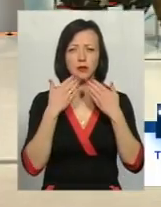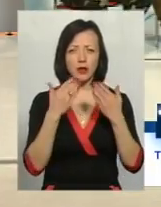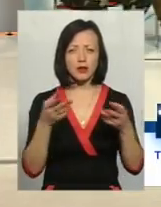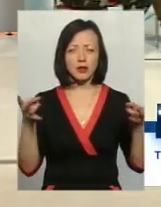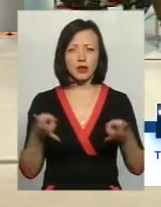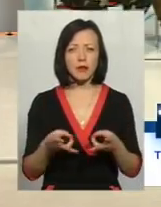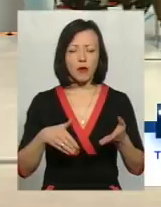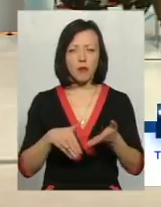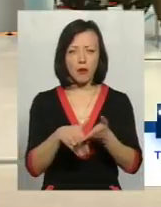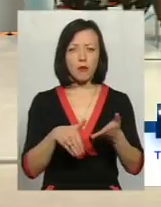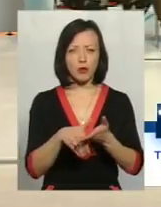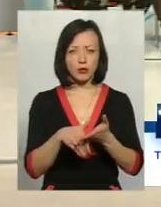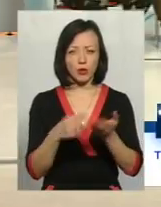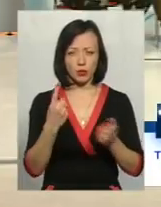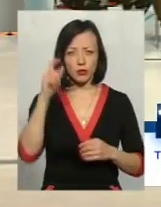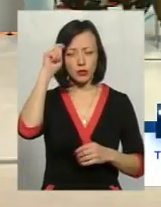треба